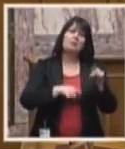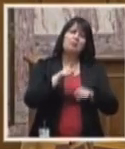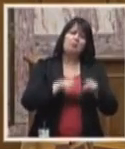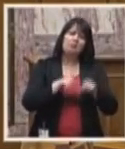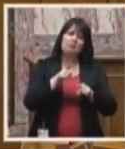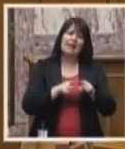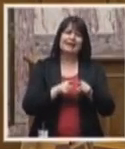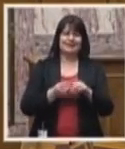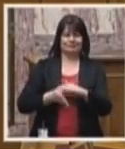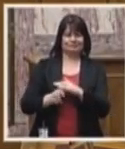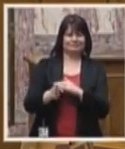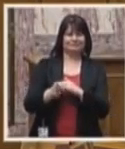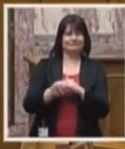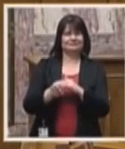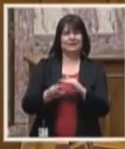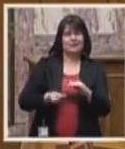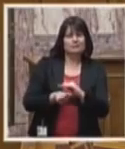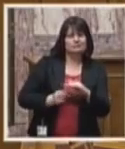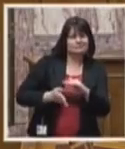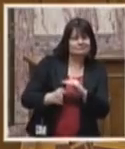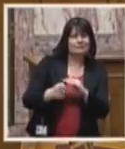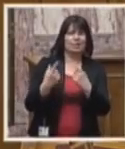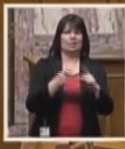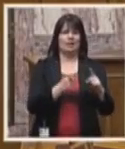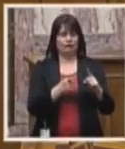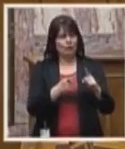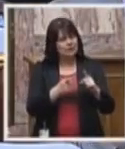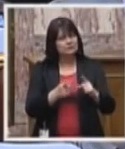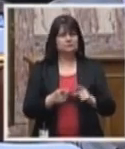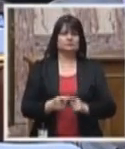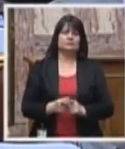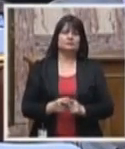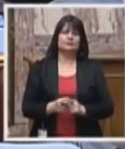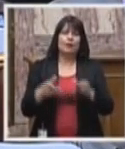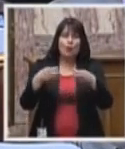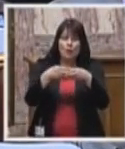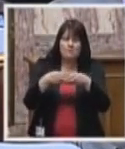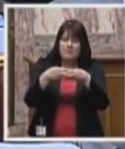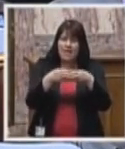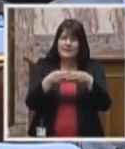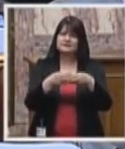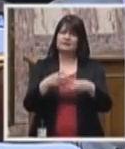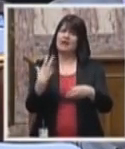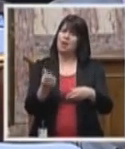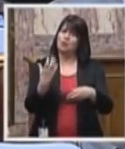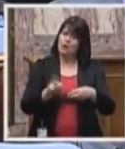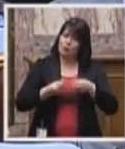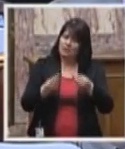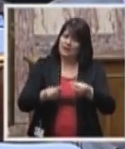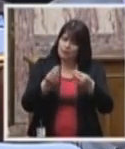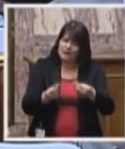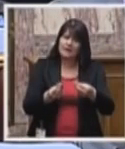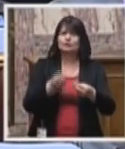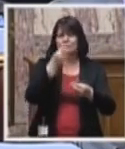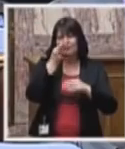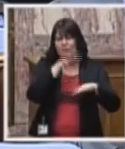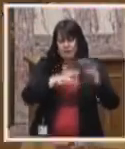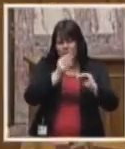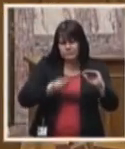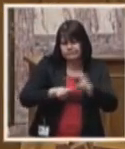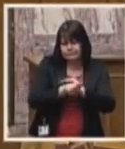μικρά ρουσφέτια. Μεγάλες αλληλεργίες μέχρι τις μικρές συντεχνίες. Προνόμια, αυθαιρεσίες, μαζί και διαφθορά. Από